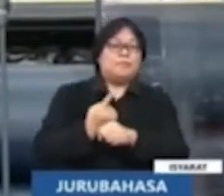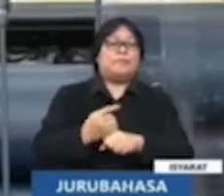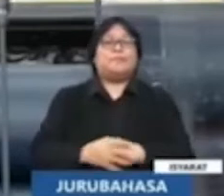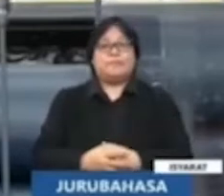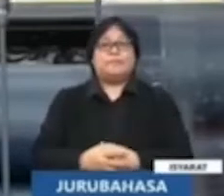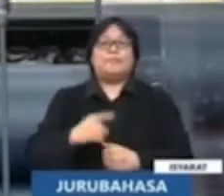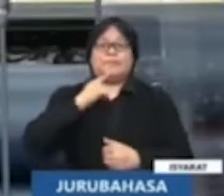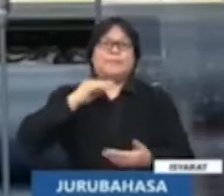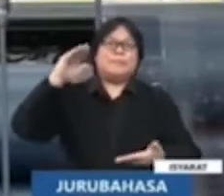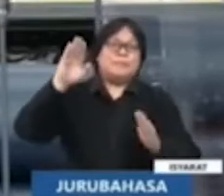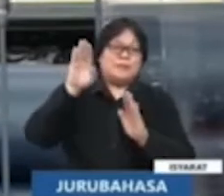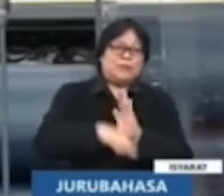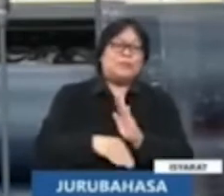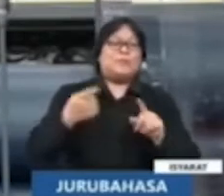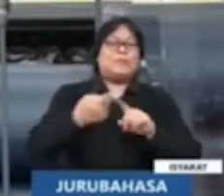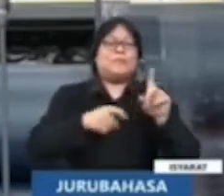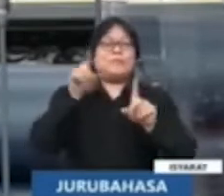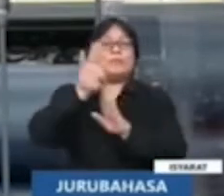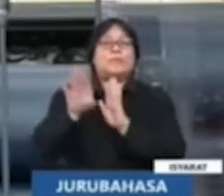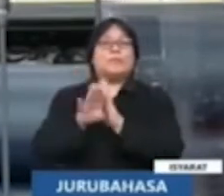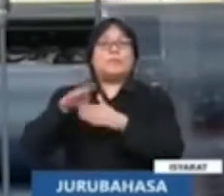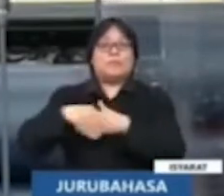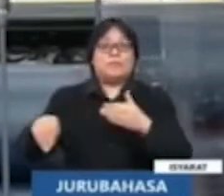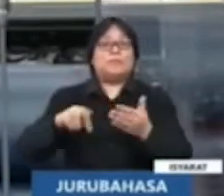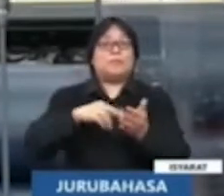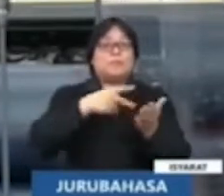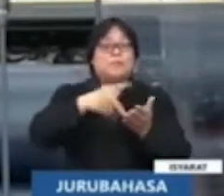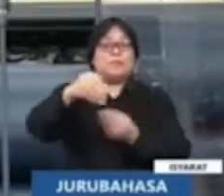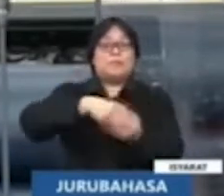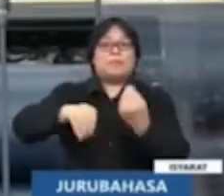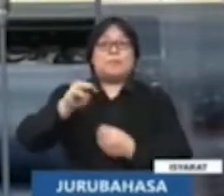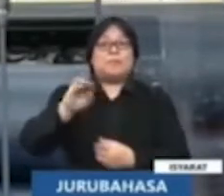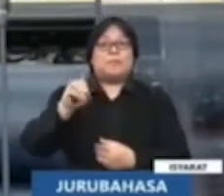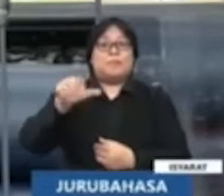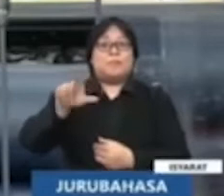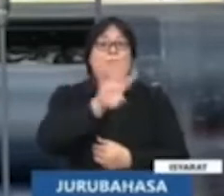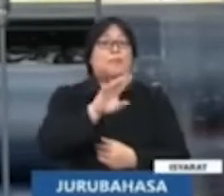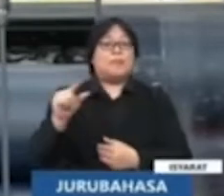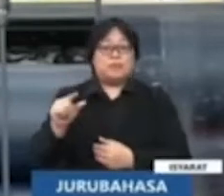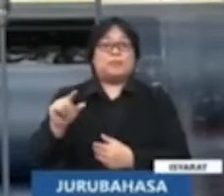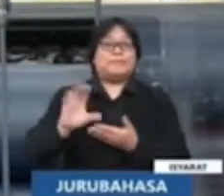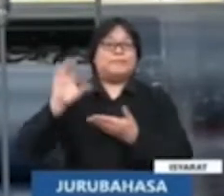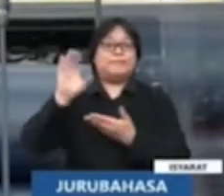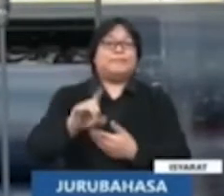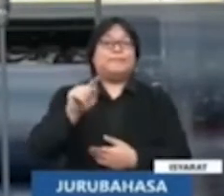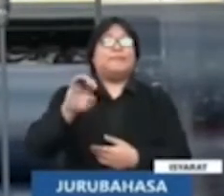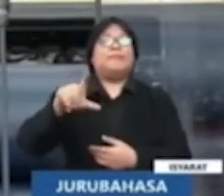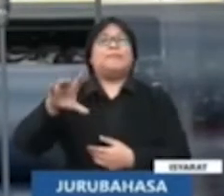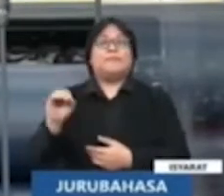Ini adalah jauh lebih rendah daripada jumlah 1 bilion ringgit iaitu perbelanjaan modal untuk 4G yang dilaburkan oleh